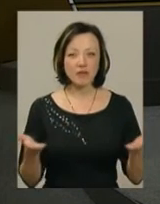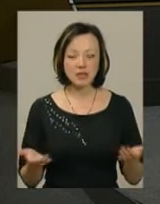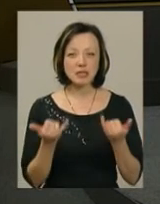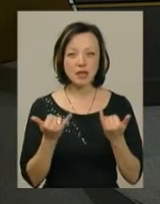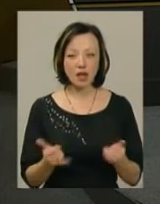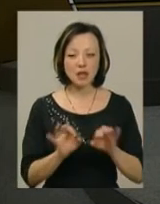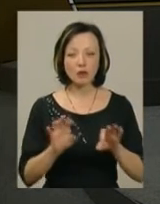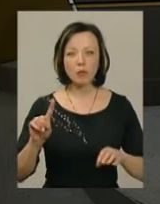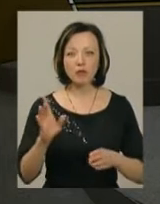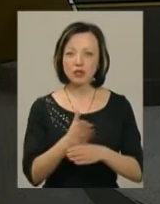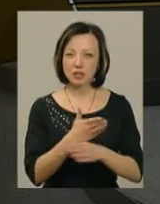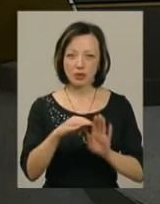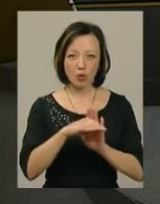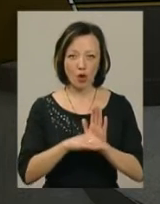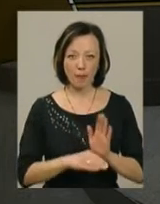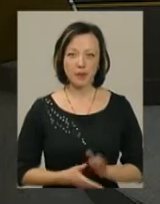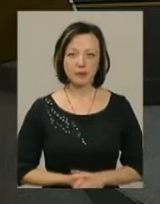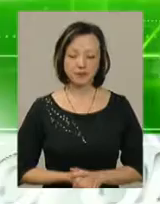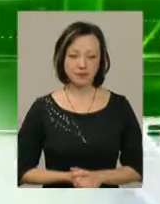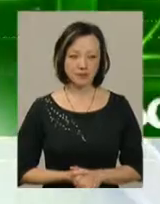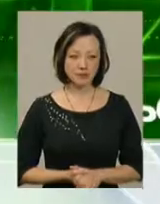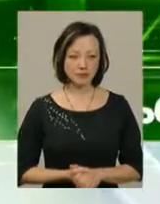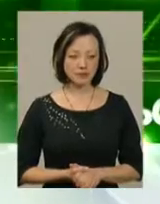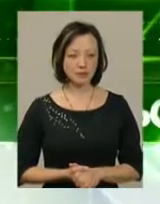І зараз анонс першої частини програми.